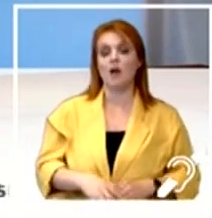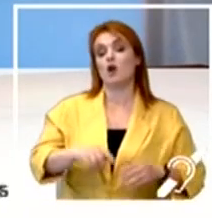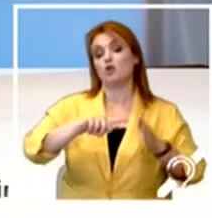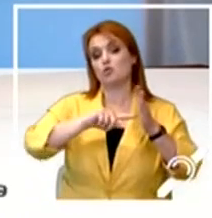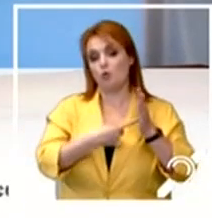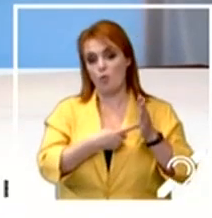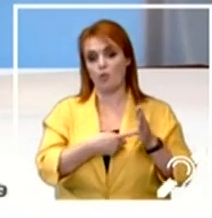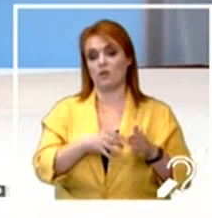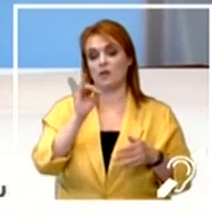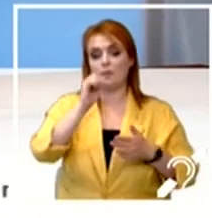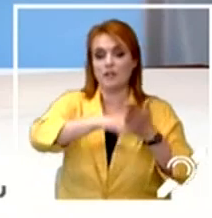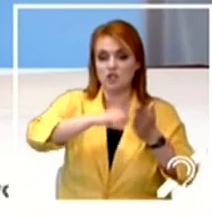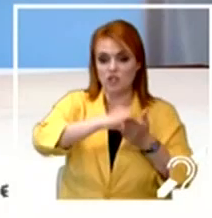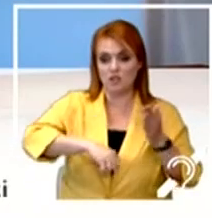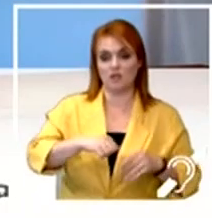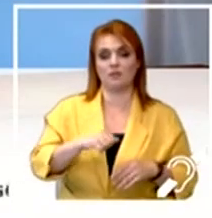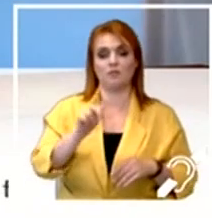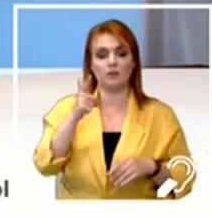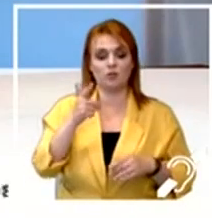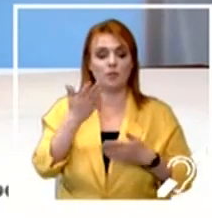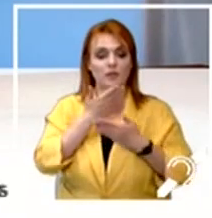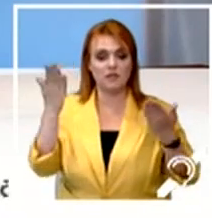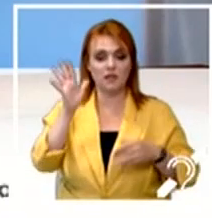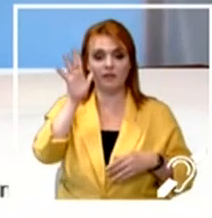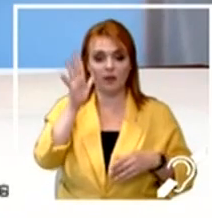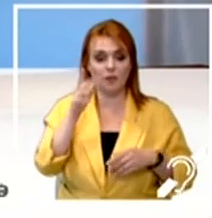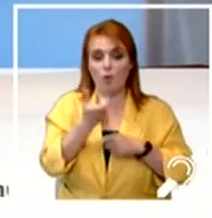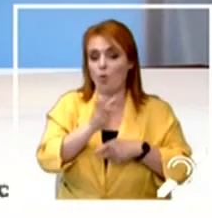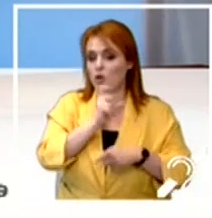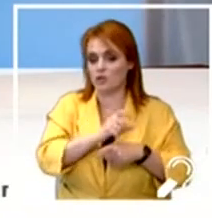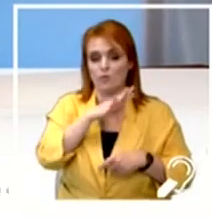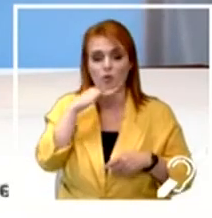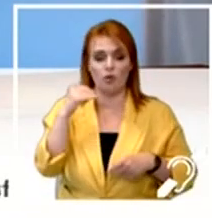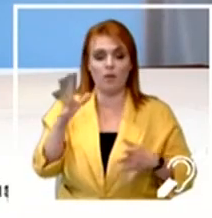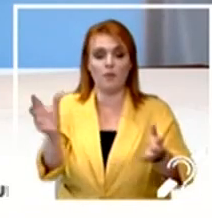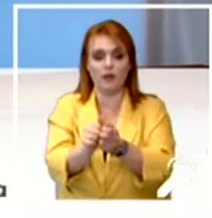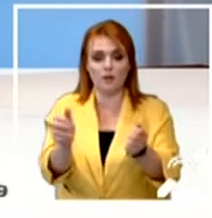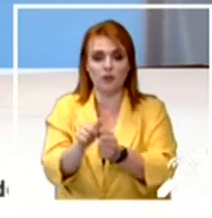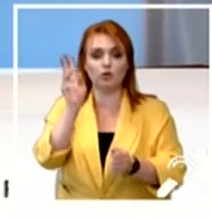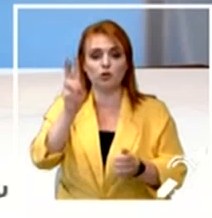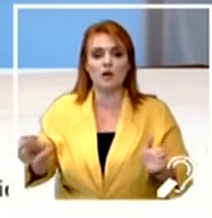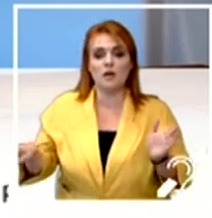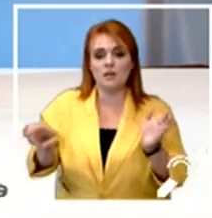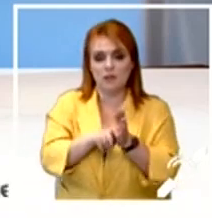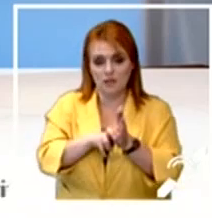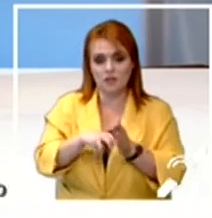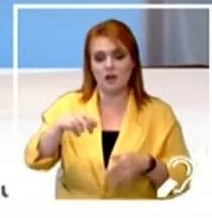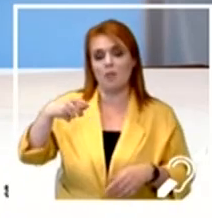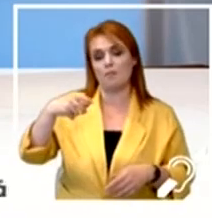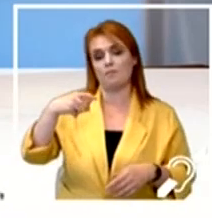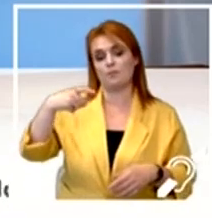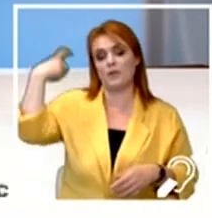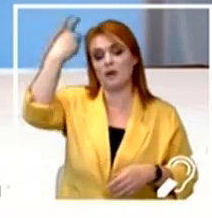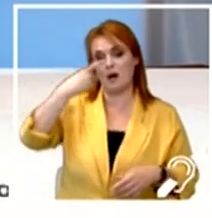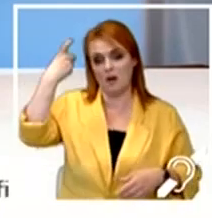după ce, în ultimul timp, a crescut numărul șoferilor care urcă băuți la volan. Potrivit poliției, zilnic sunt trași pe dreapta chiar